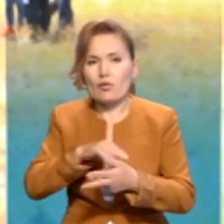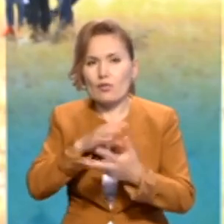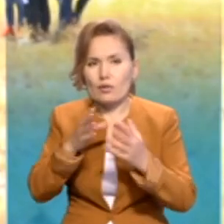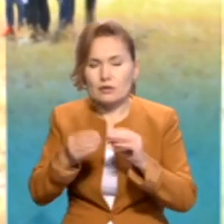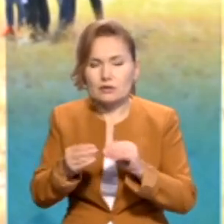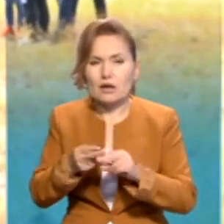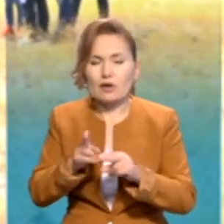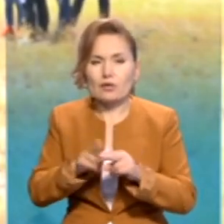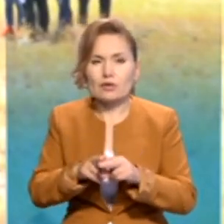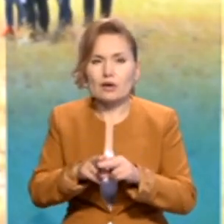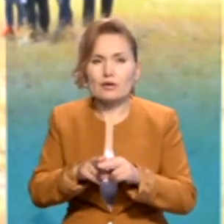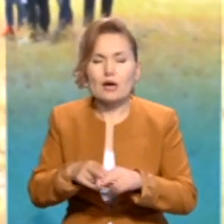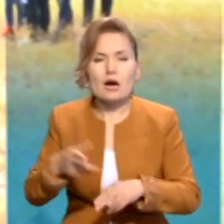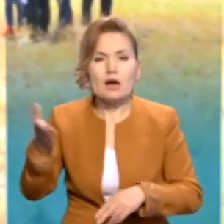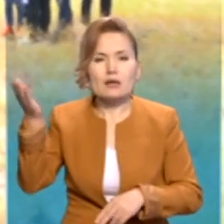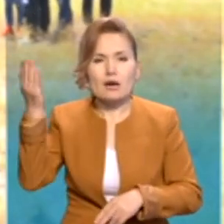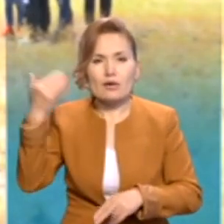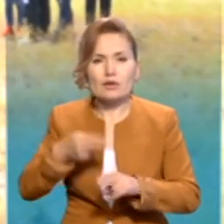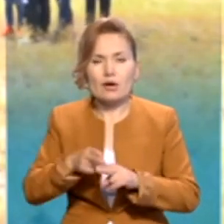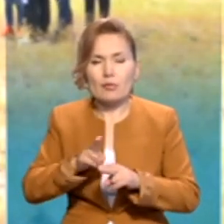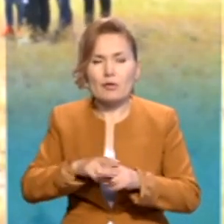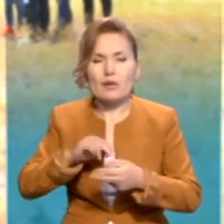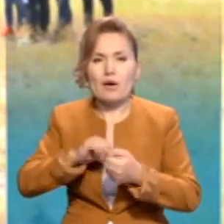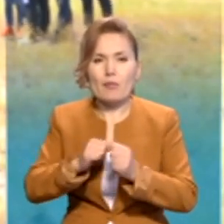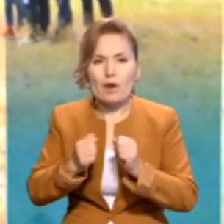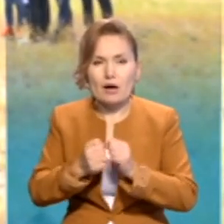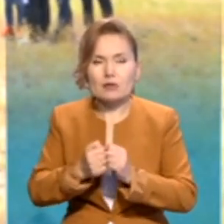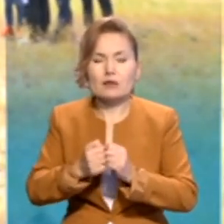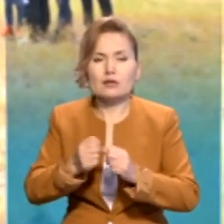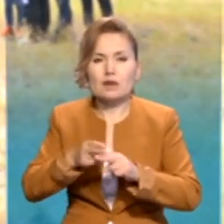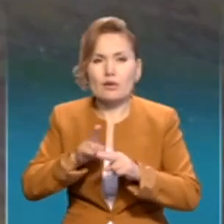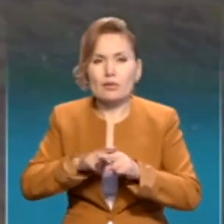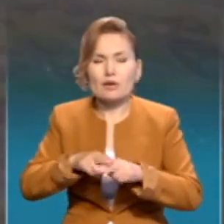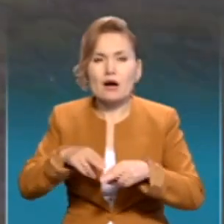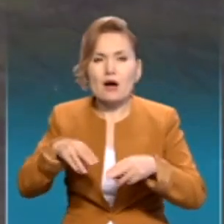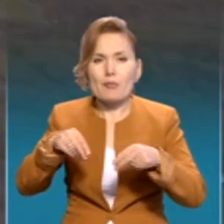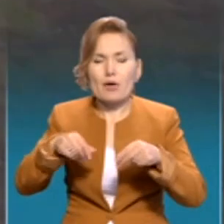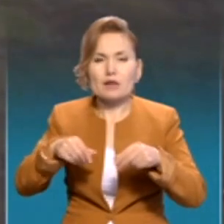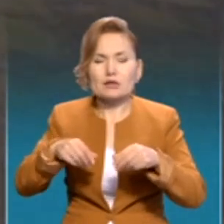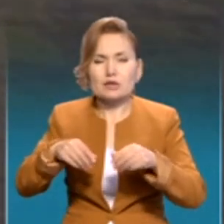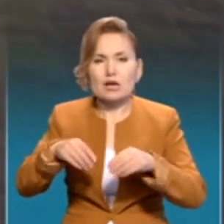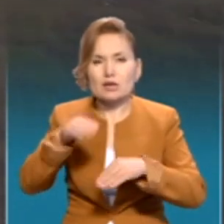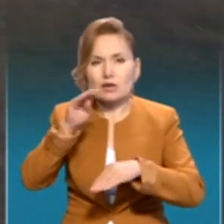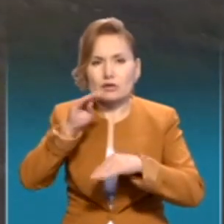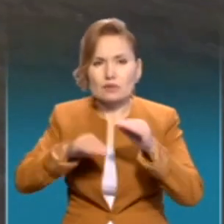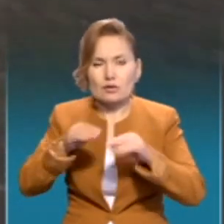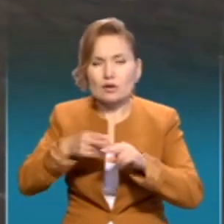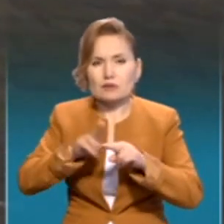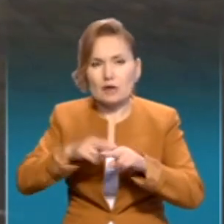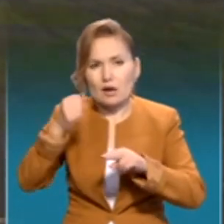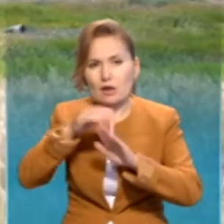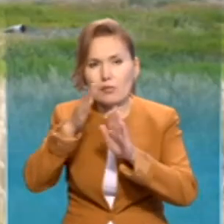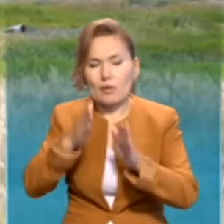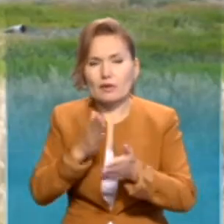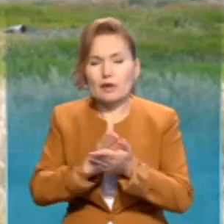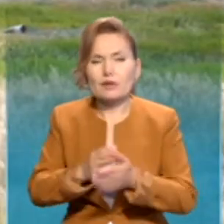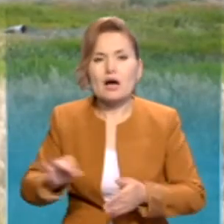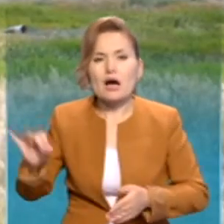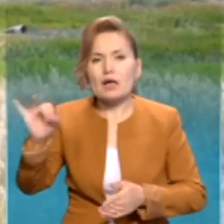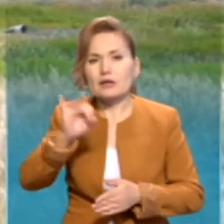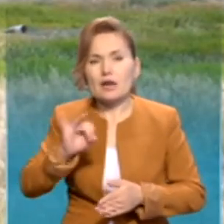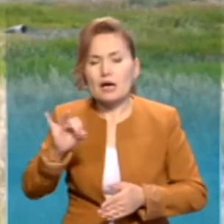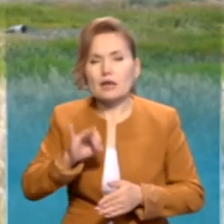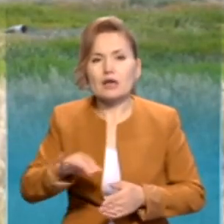Дөңгелек кезінде балшықтан соққан дуал тәріздес. Ерте көшпелілер кезеңіндегі Ақмола облысындағы тарихи орындар